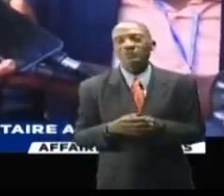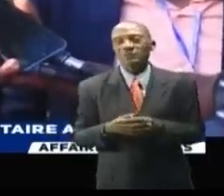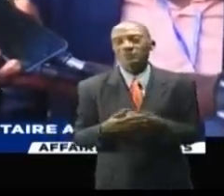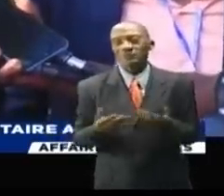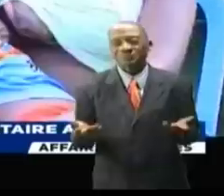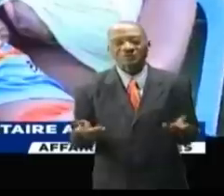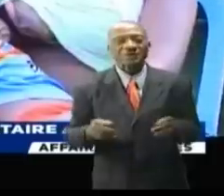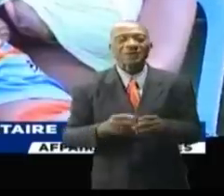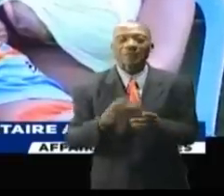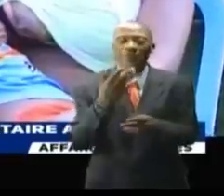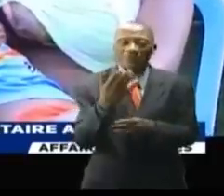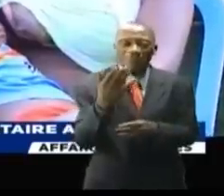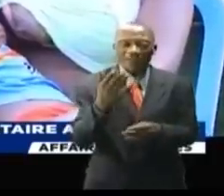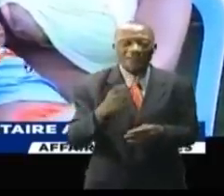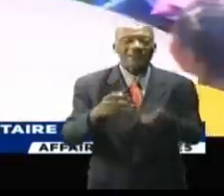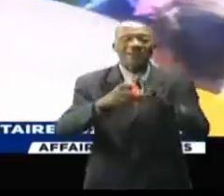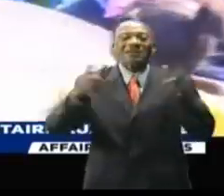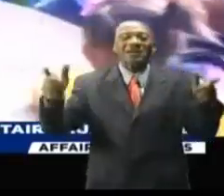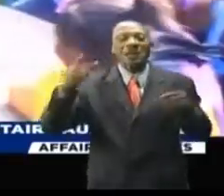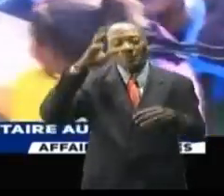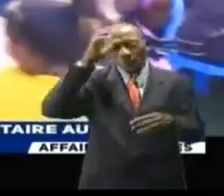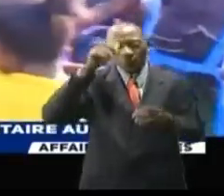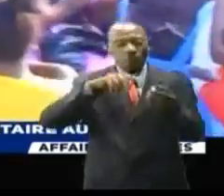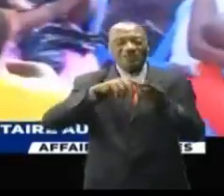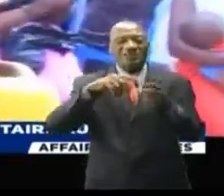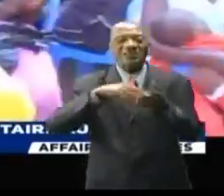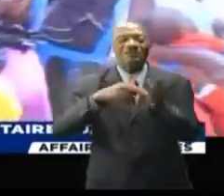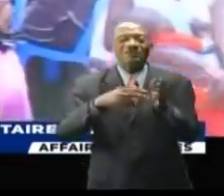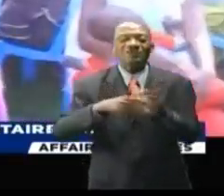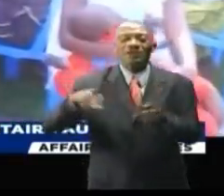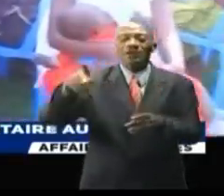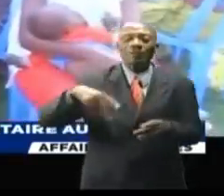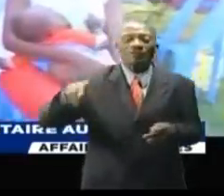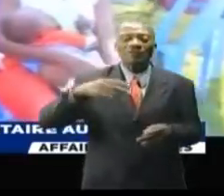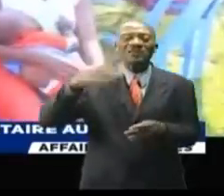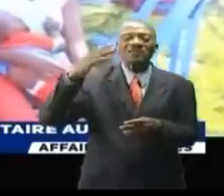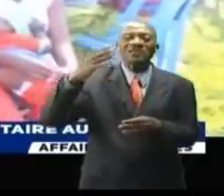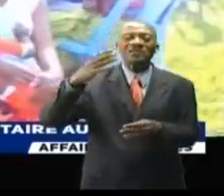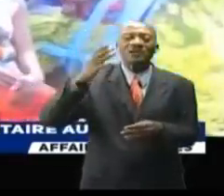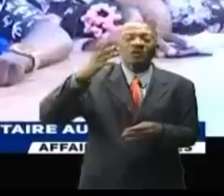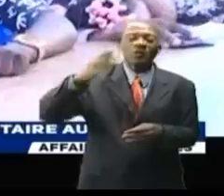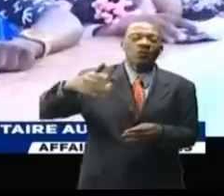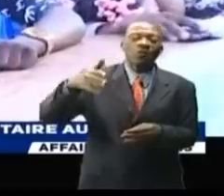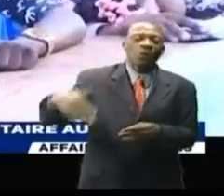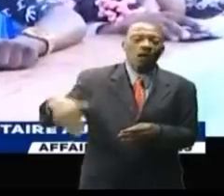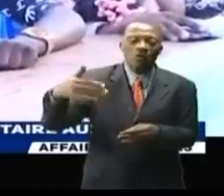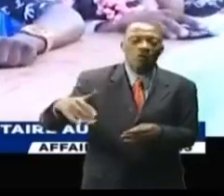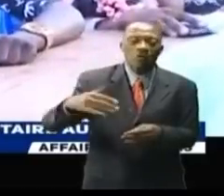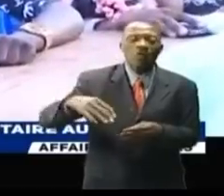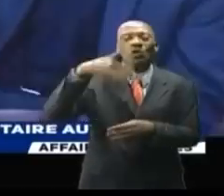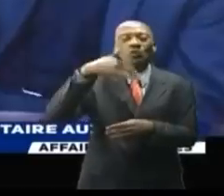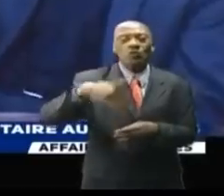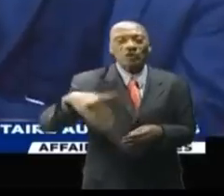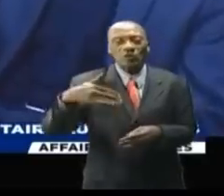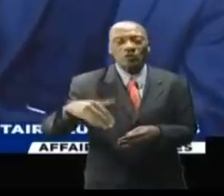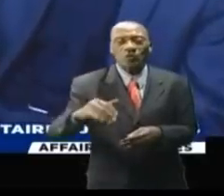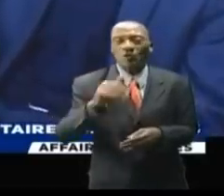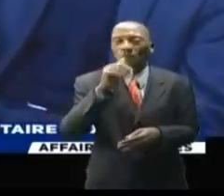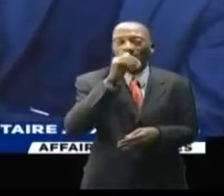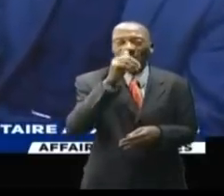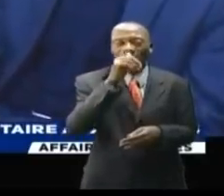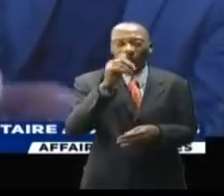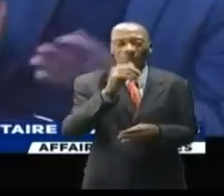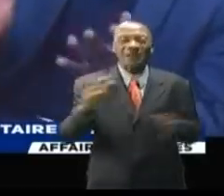Lema Ndombe. Il a remercié le gouvernement central qui ne ménage aucun effort pour assister nos compatriotes. Et